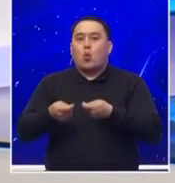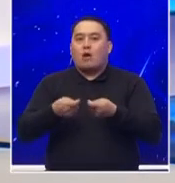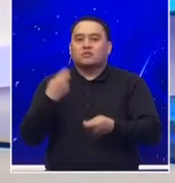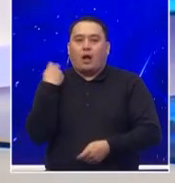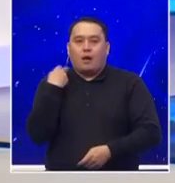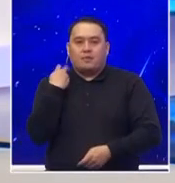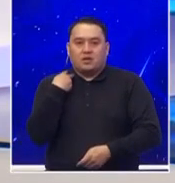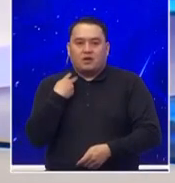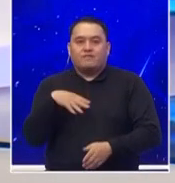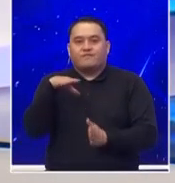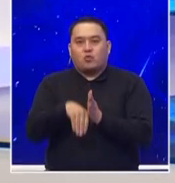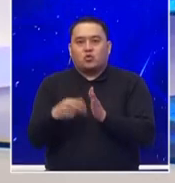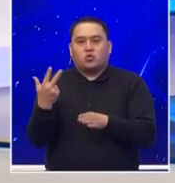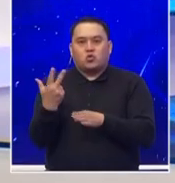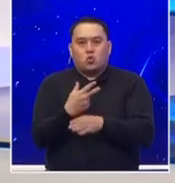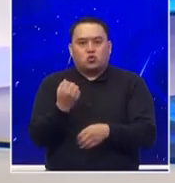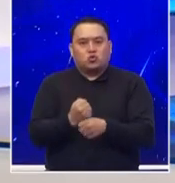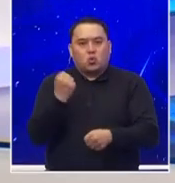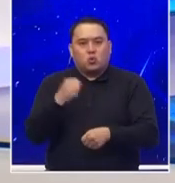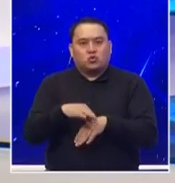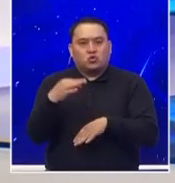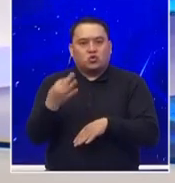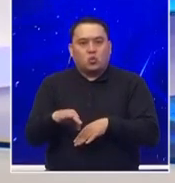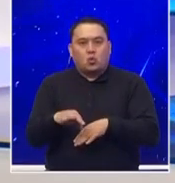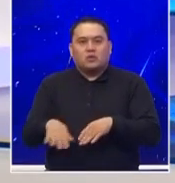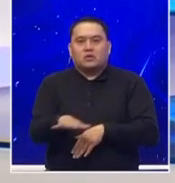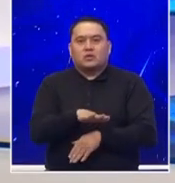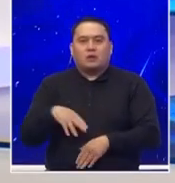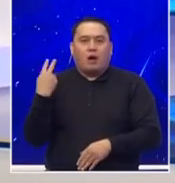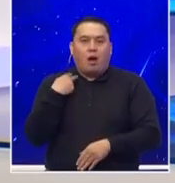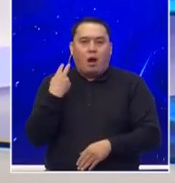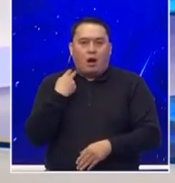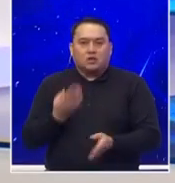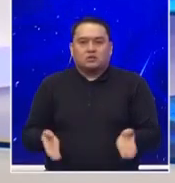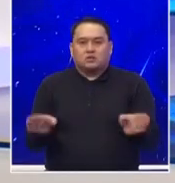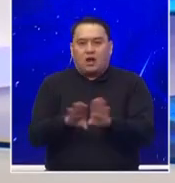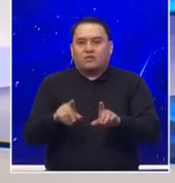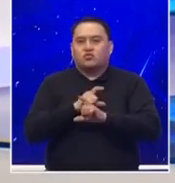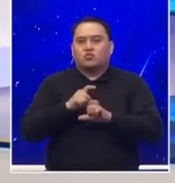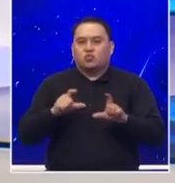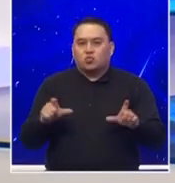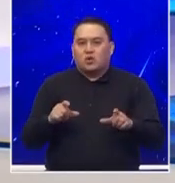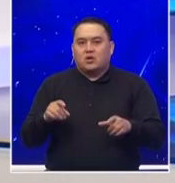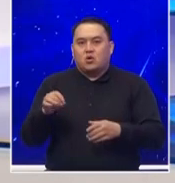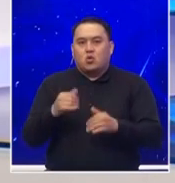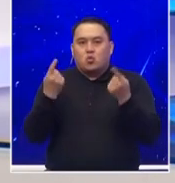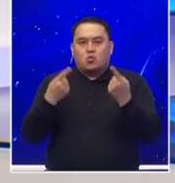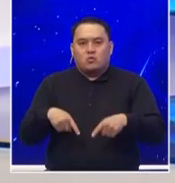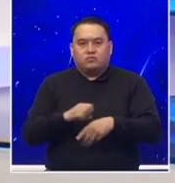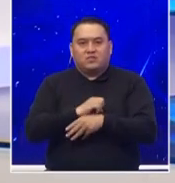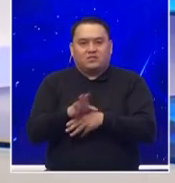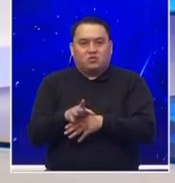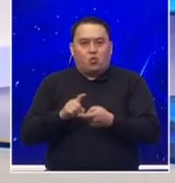Правительство Великобритании вводит третий жесткий карантин на всей территории Англии и закрывает школы в связи с резким